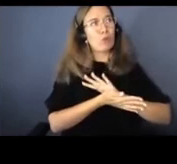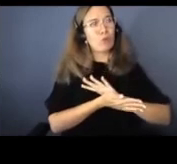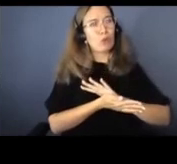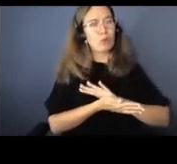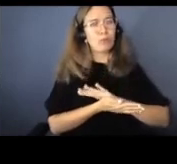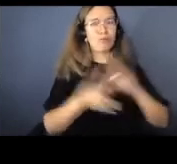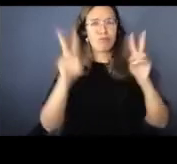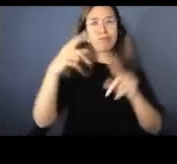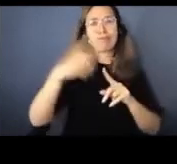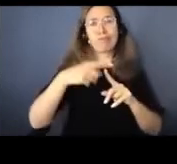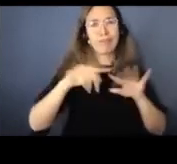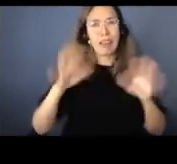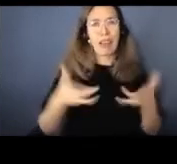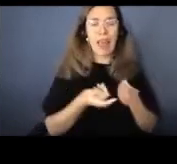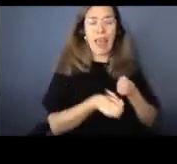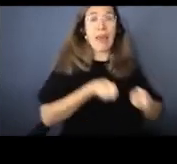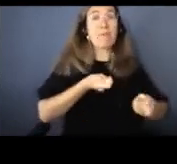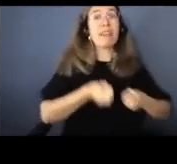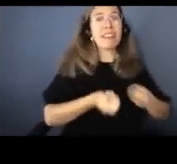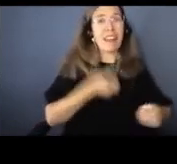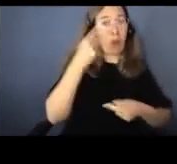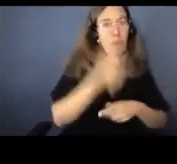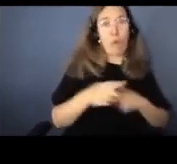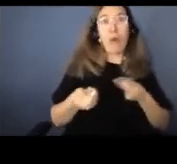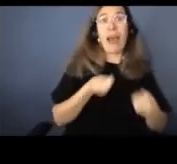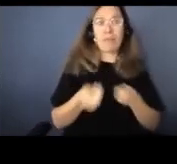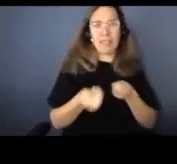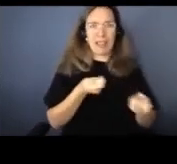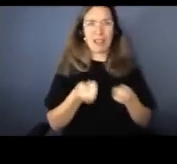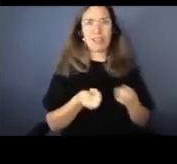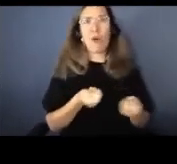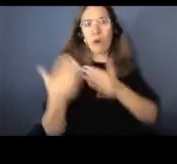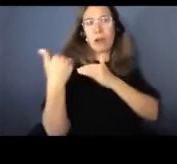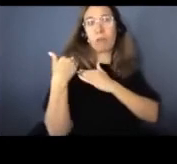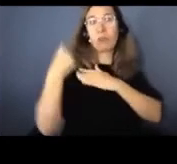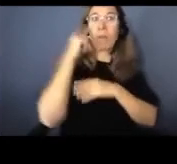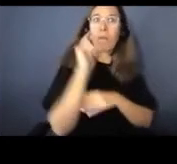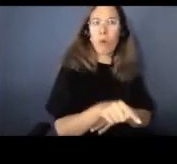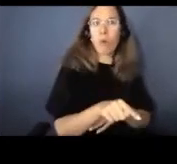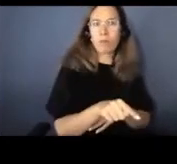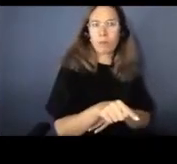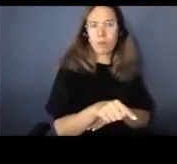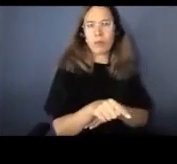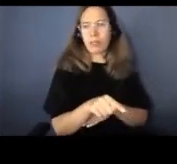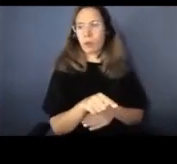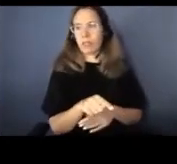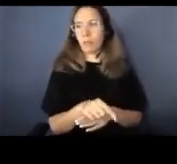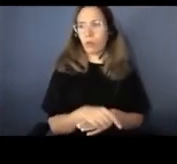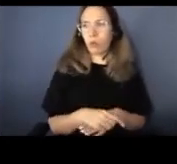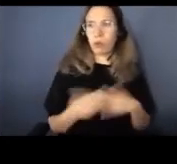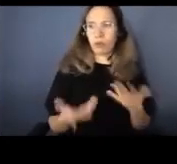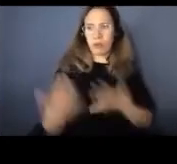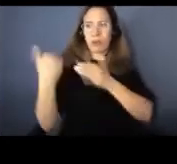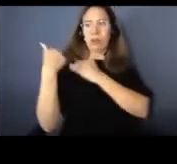le terme technique, ce serait des administrateurs ou des administratrices de l'animal, ou si on veut, des personnes qui auraient des